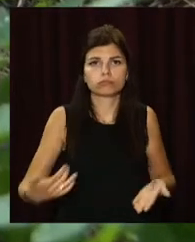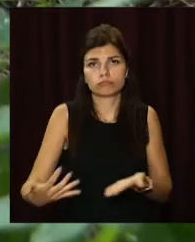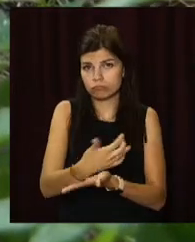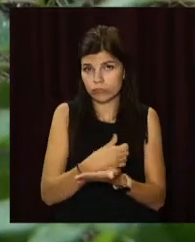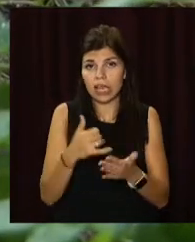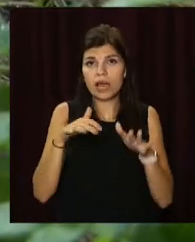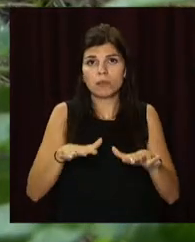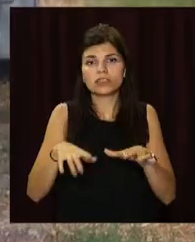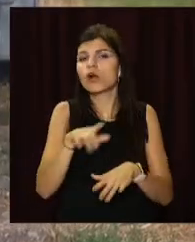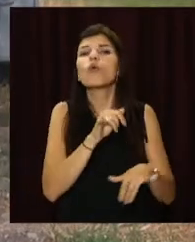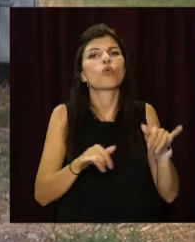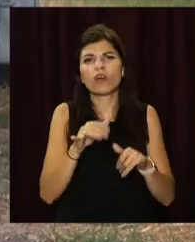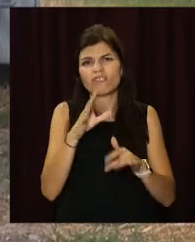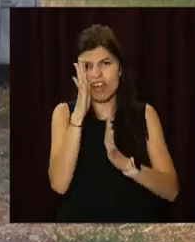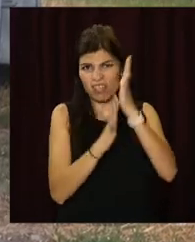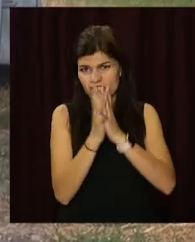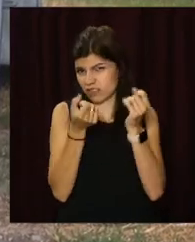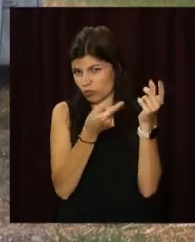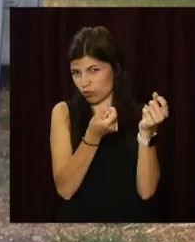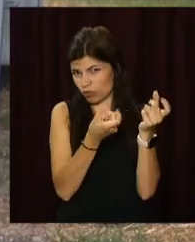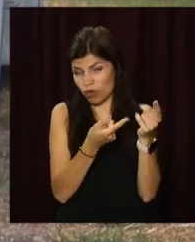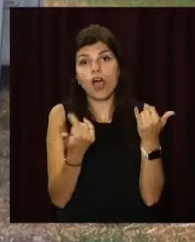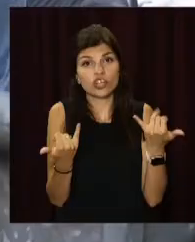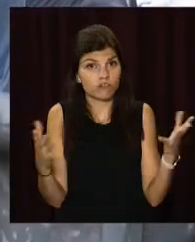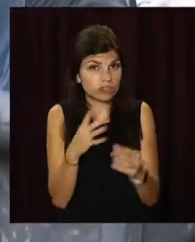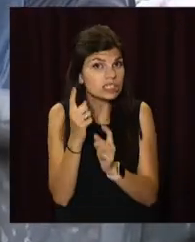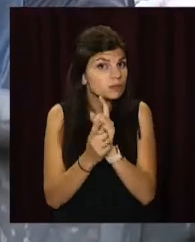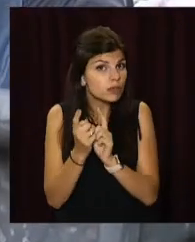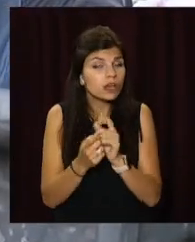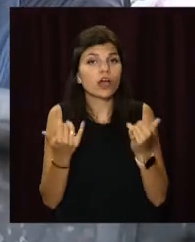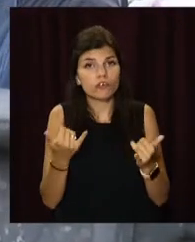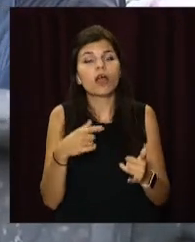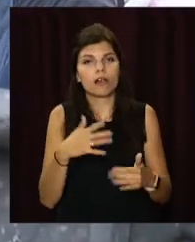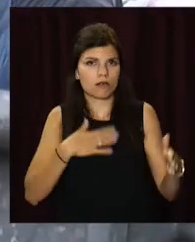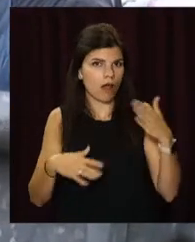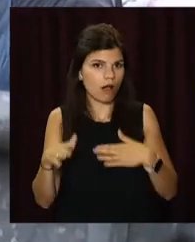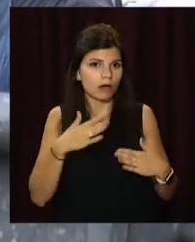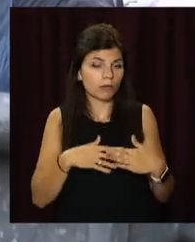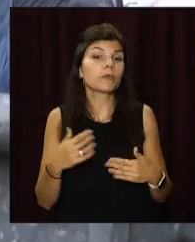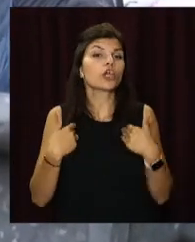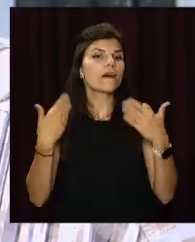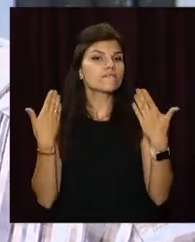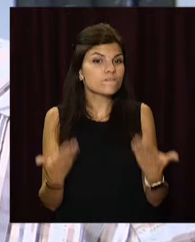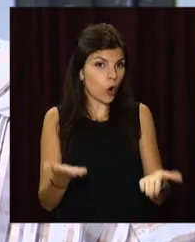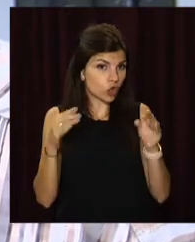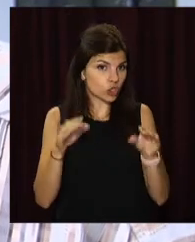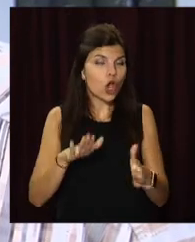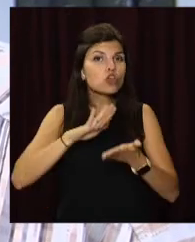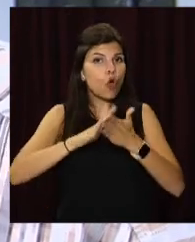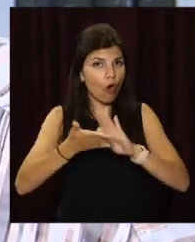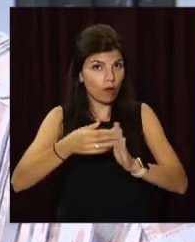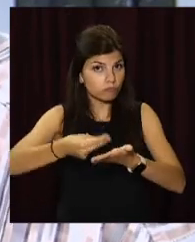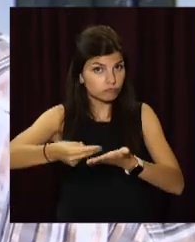відходів, і місцеві викидали все до лісу. Але зараз усе змінилося, і він з того радіє. Я от вирішив заключити